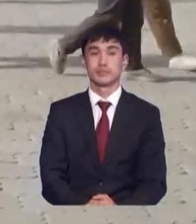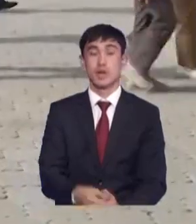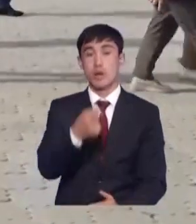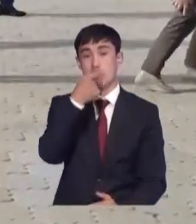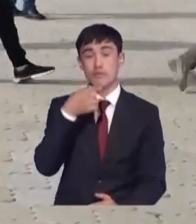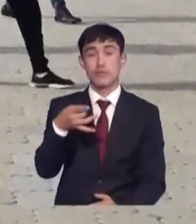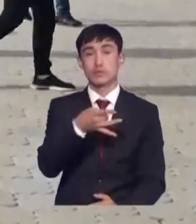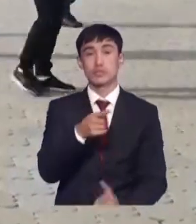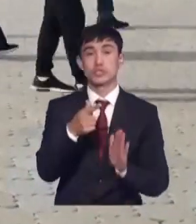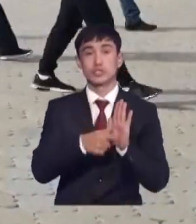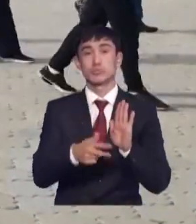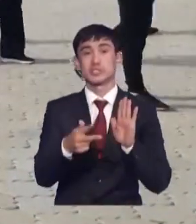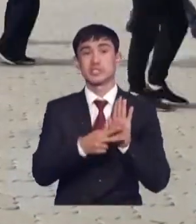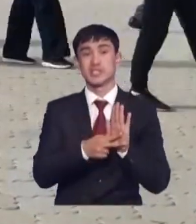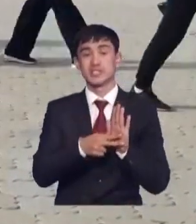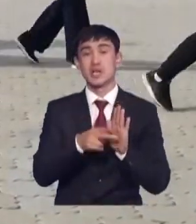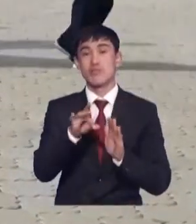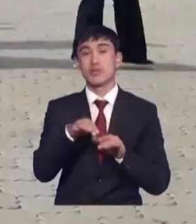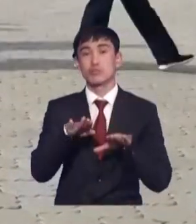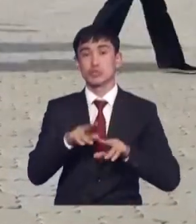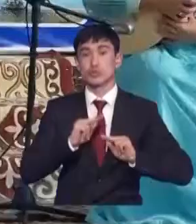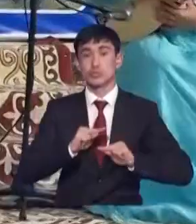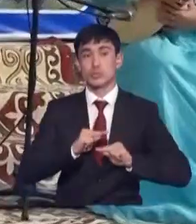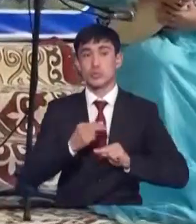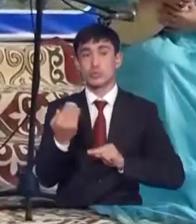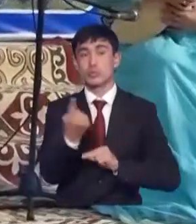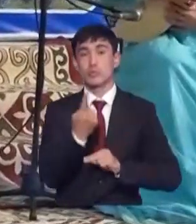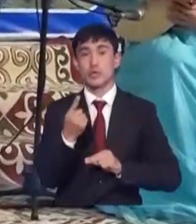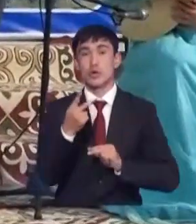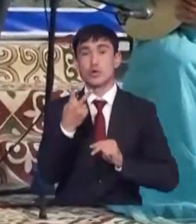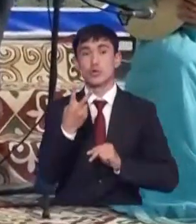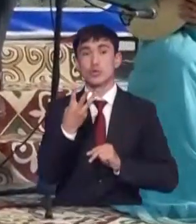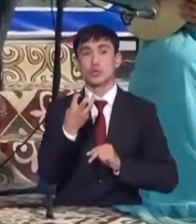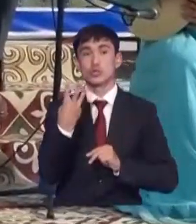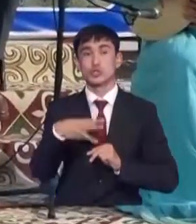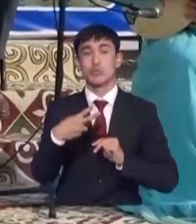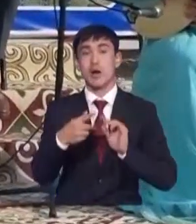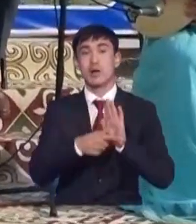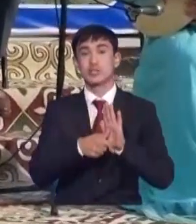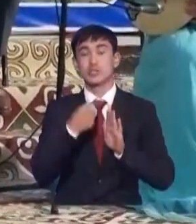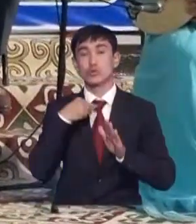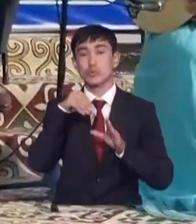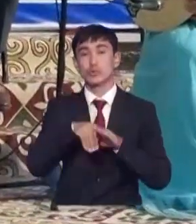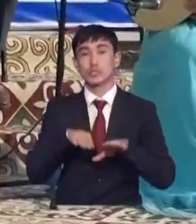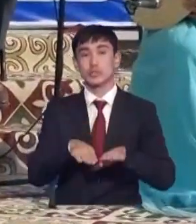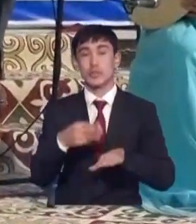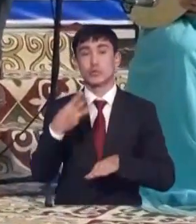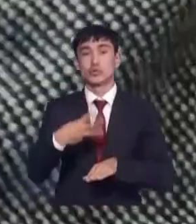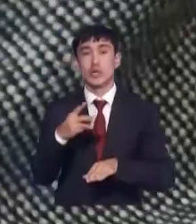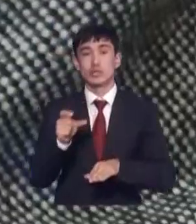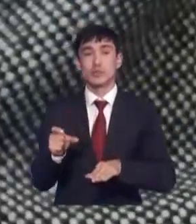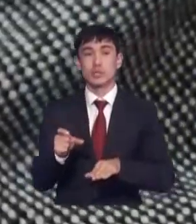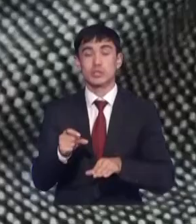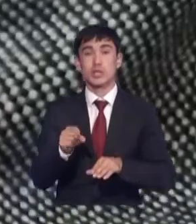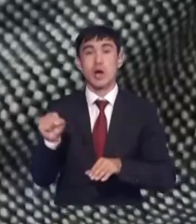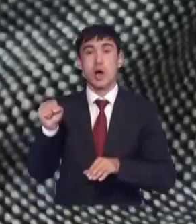Панфилов ауданында 78 референдум учаскесі жұмыс істеді. Солардың бірі 326 дауыс беру учаскесі. Мұнда 33 адамнан тұратын